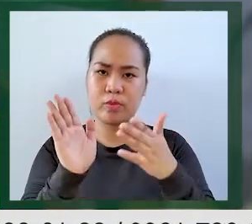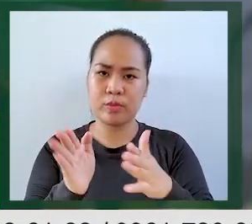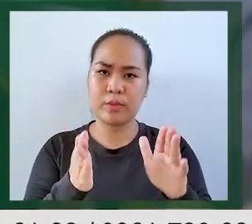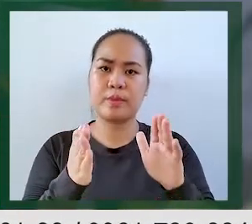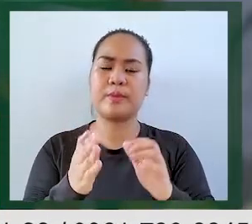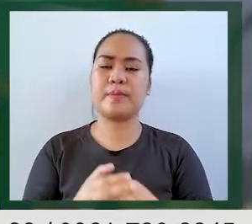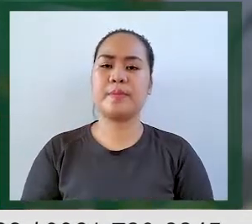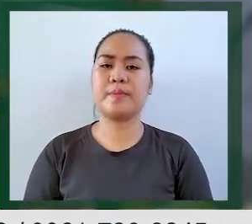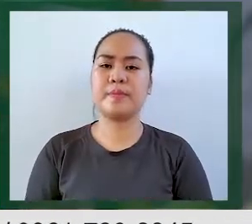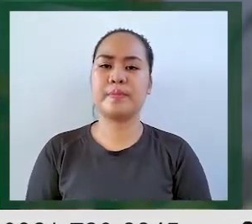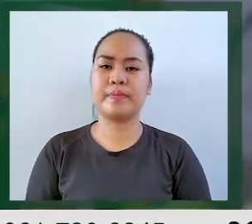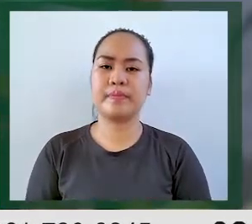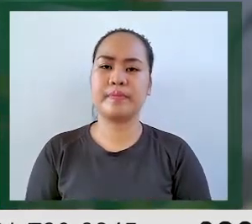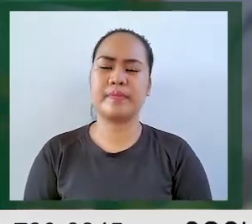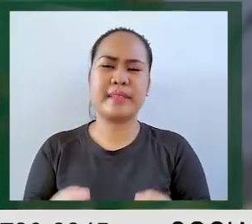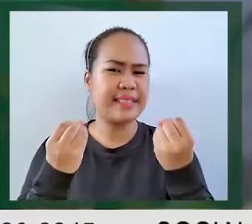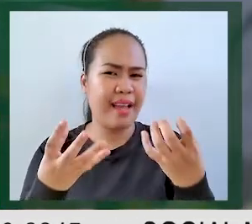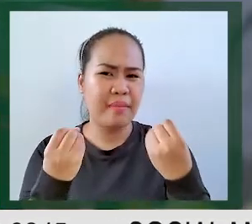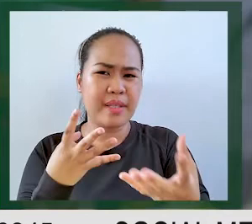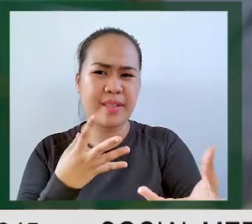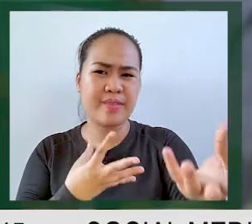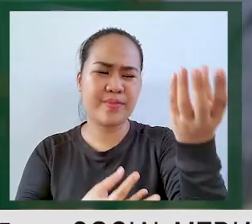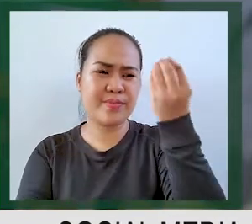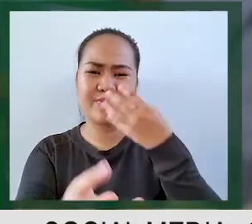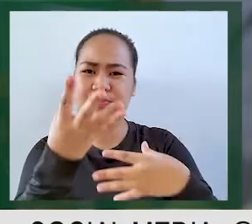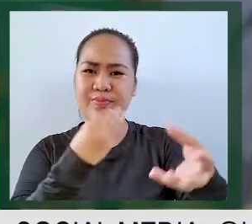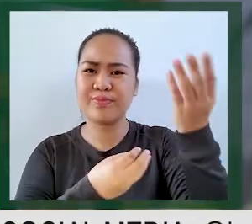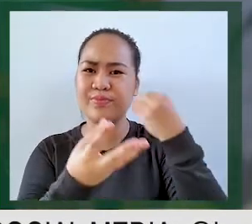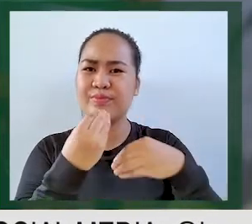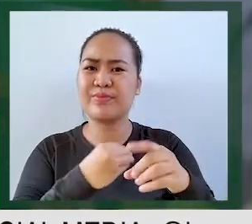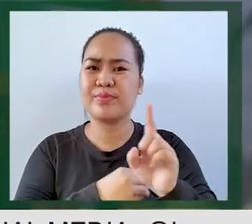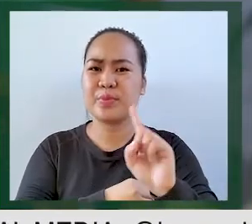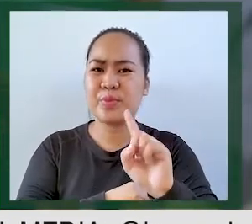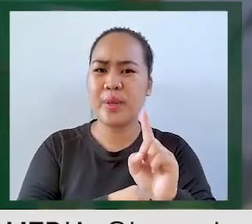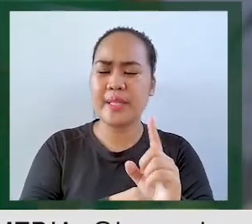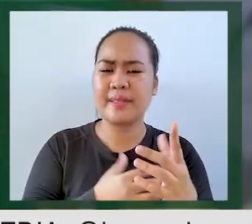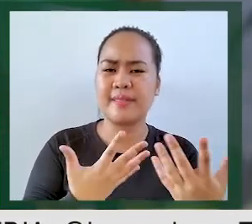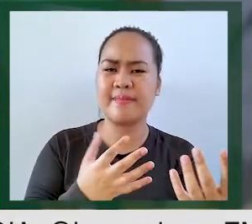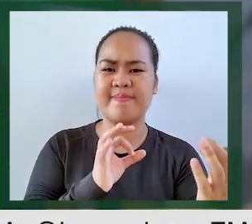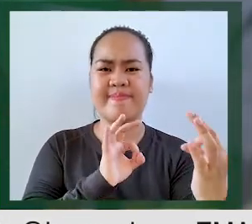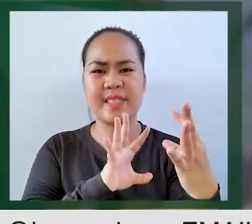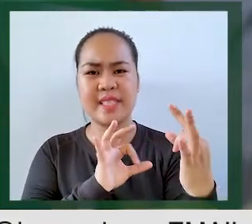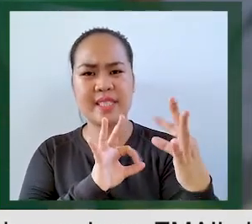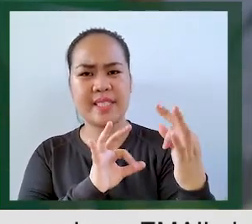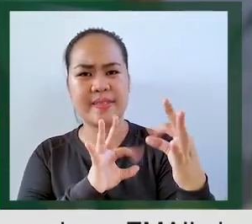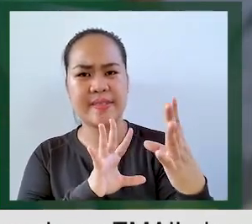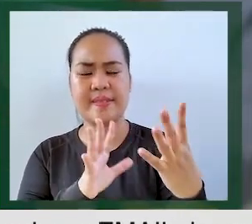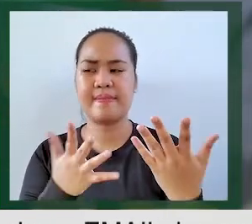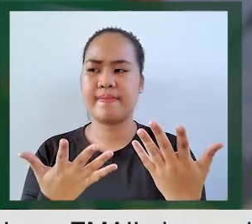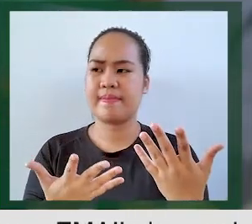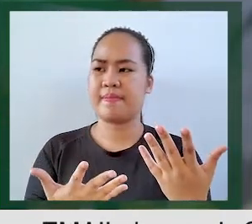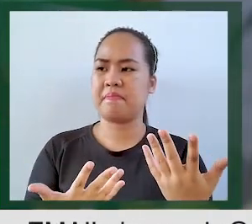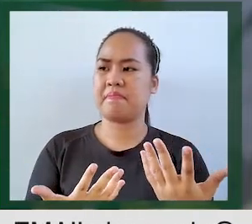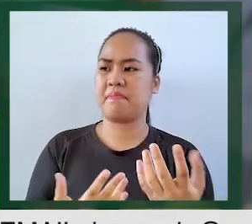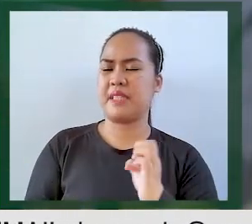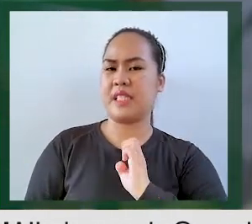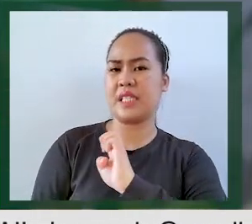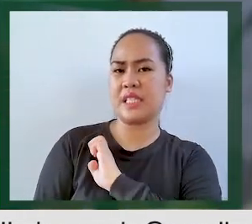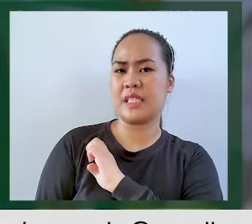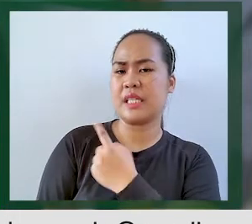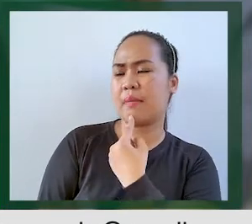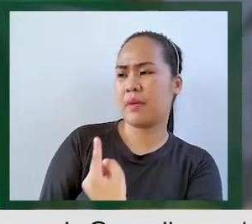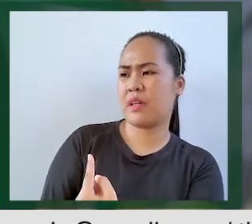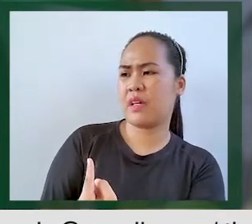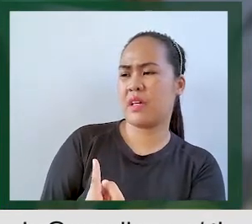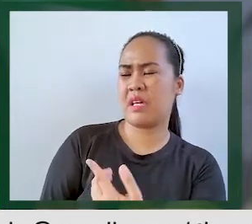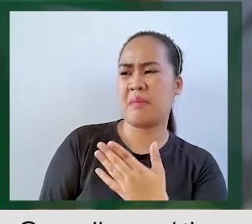opisina na keso hindi sumusunod sa protocols or in support. So sa akin lamang po, mga employers, no, let's try to